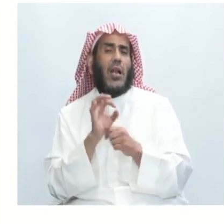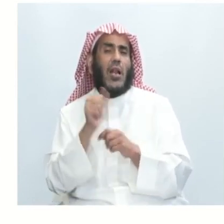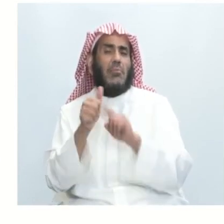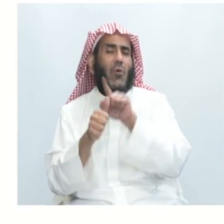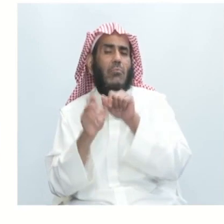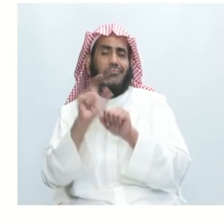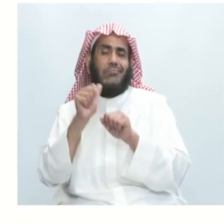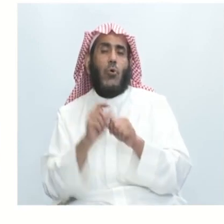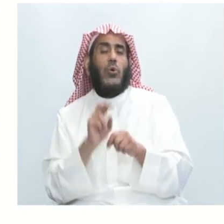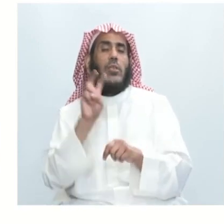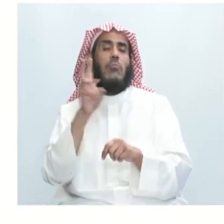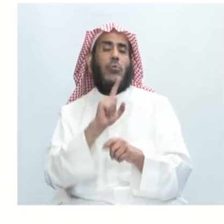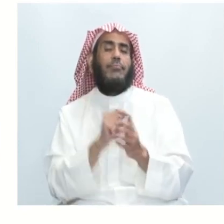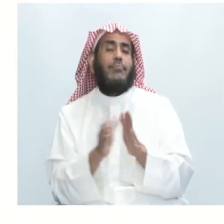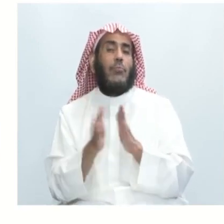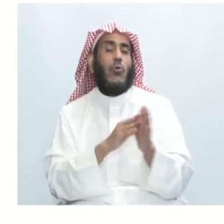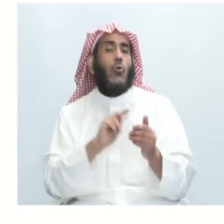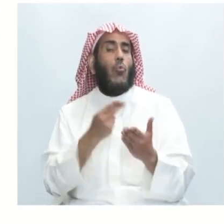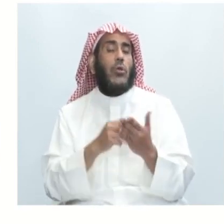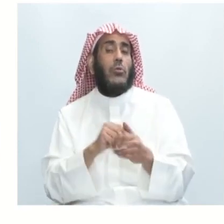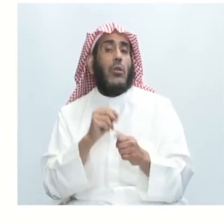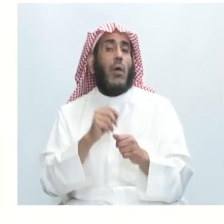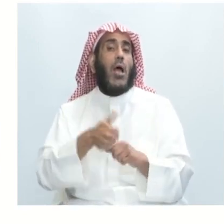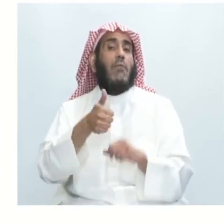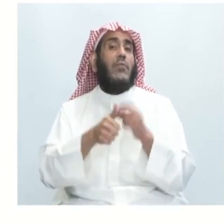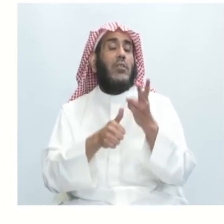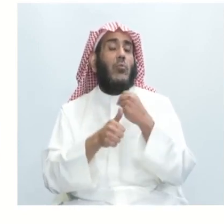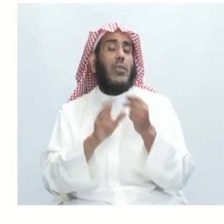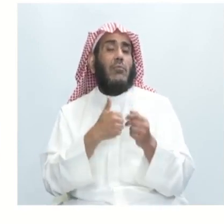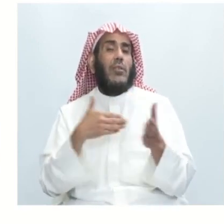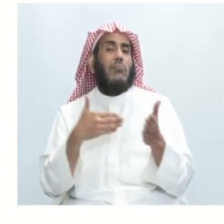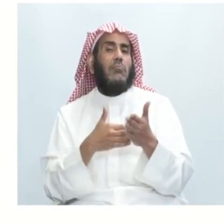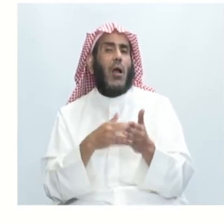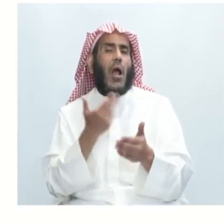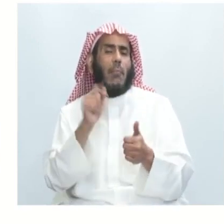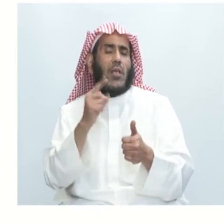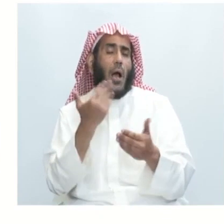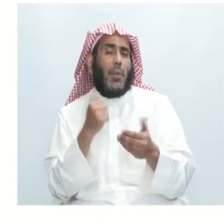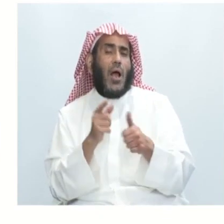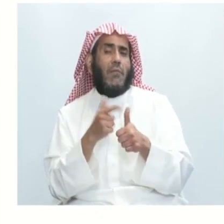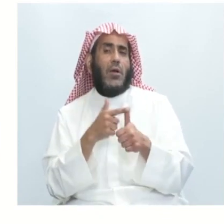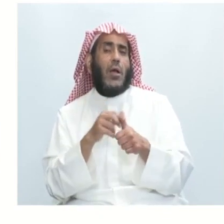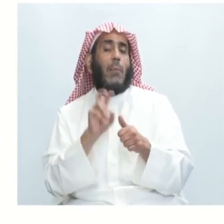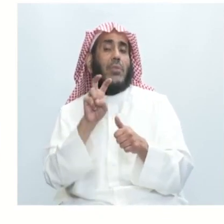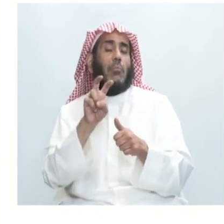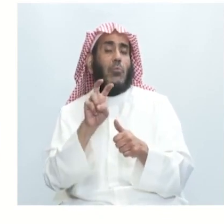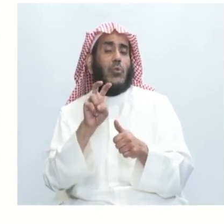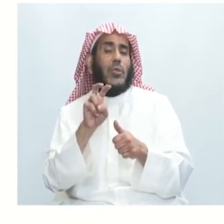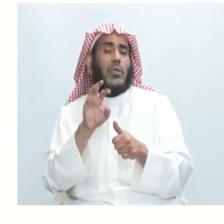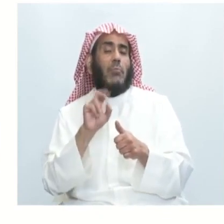الالف والتاء المربوطه ولا تكتب الف التنوين النصف الاسم المنتهي بهمزه قبلها الف بتاء مربوطه